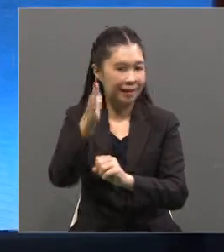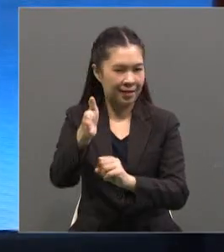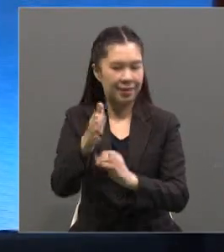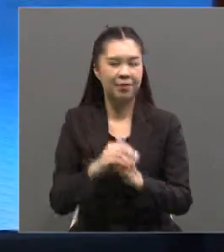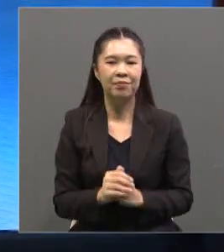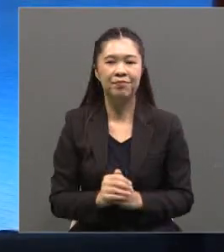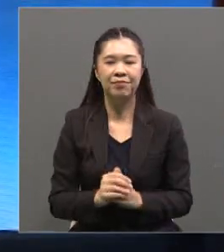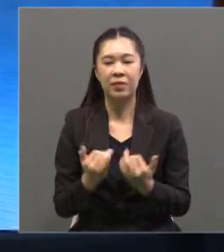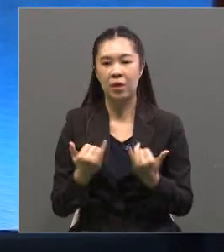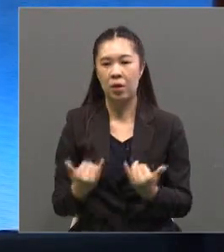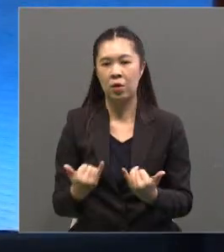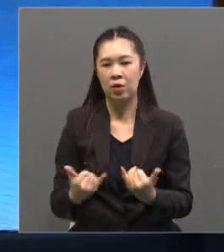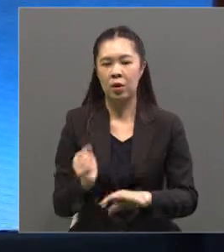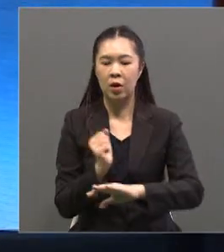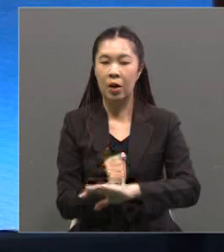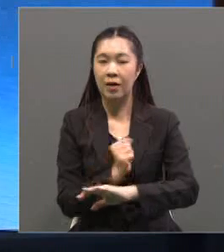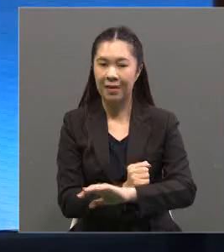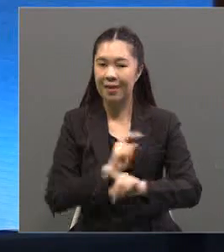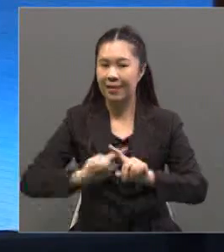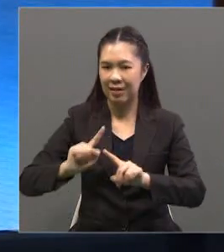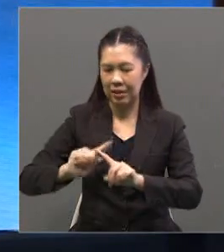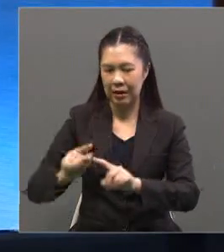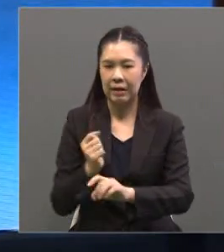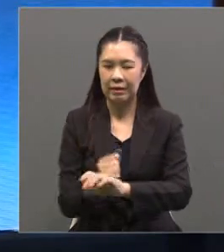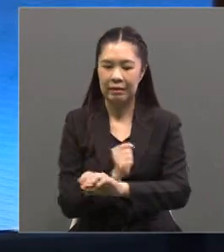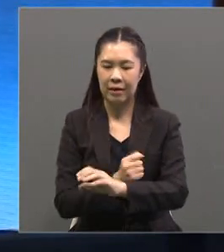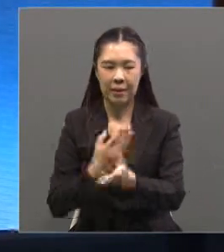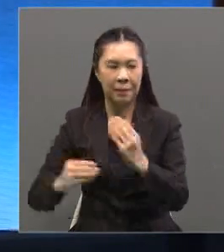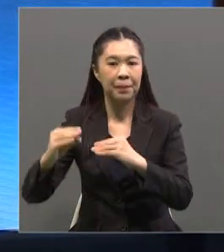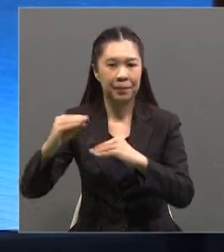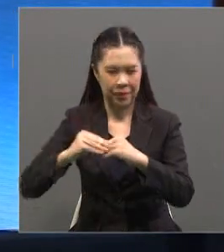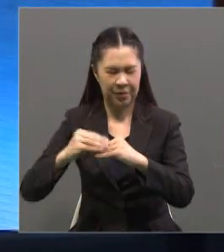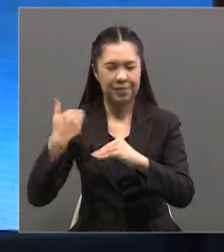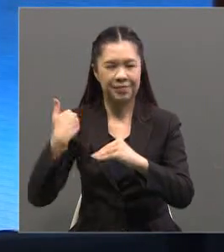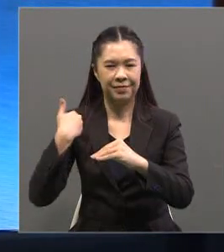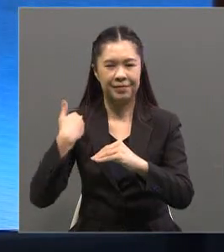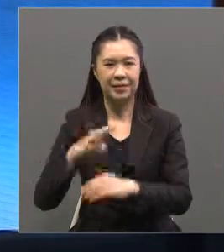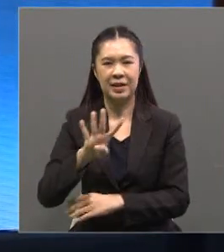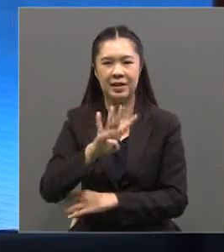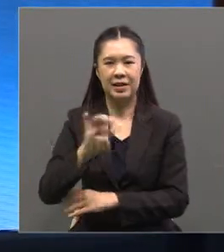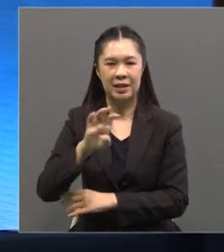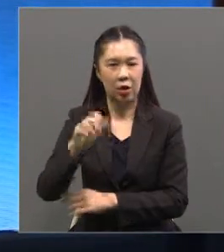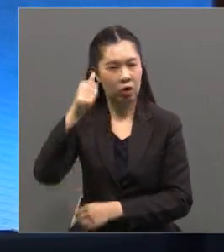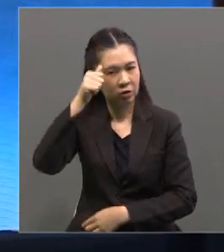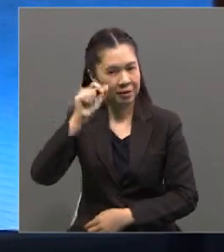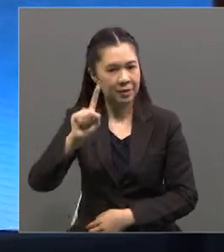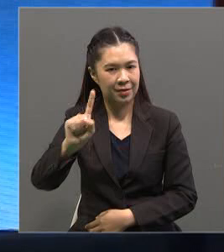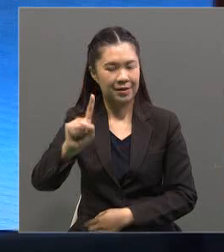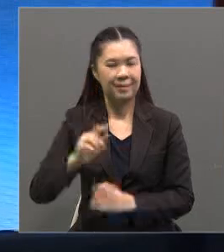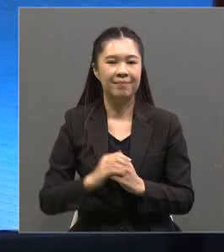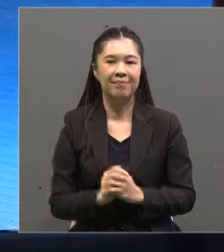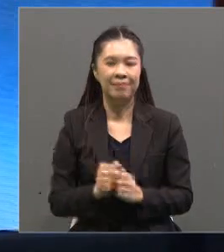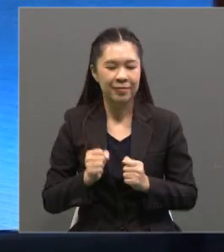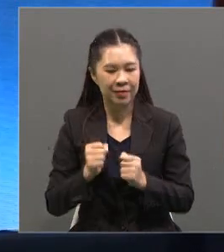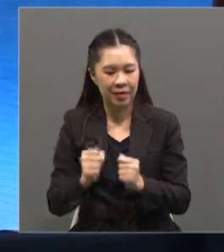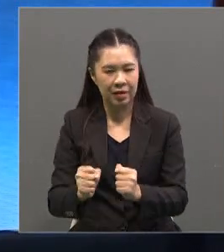แน่นอนเพราะขณะนี้ภาคแรงงานบางส่วนก็เริ่มปรับค่าแรงขึ้นบ้างแล้วด้วยหวังว่าจะเพิ่มได้ถึง400บาทต่อวันโดยจะพยายาม